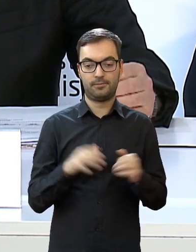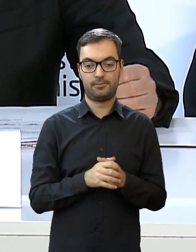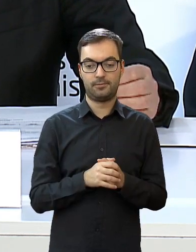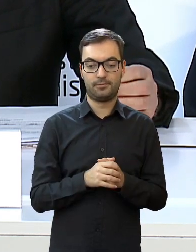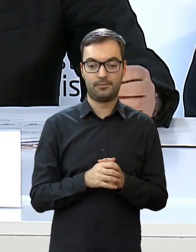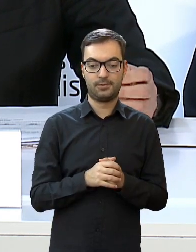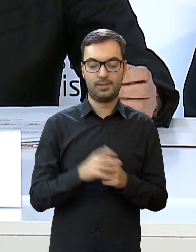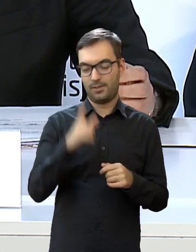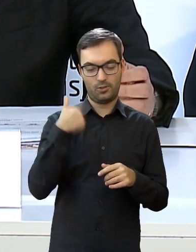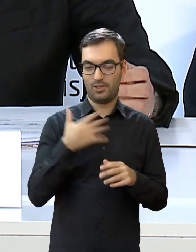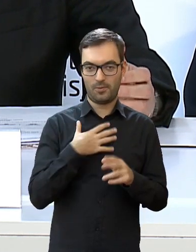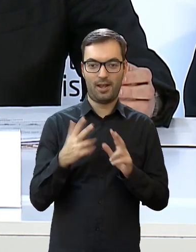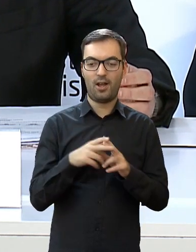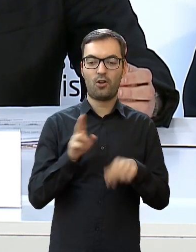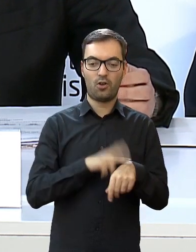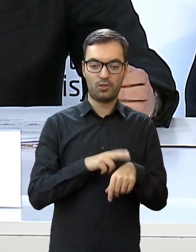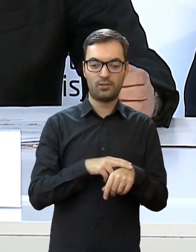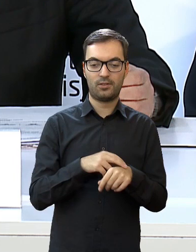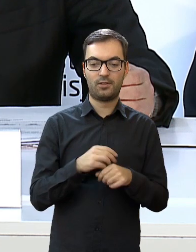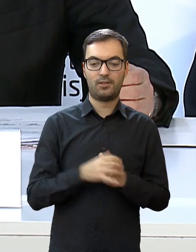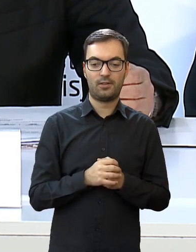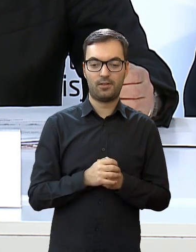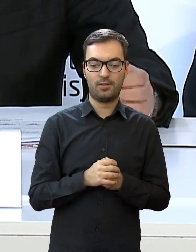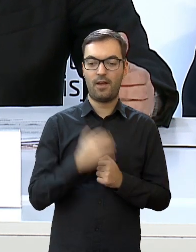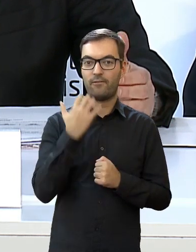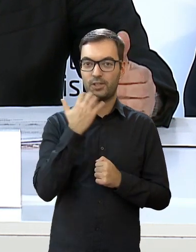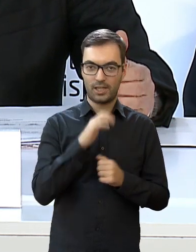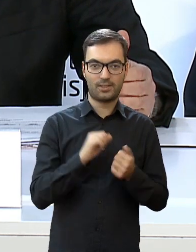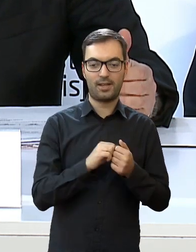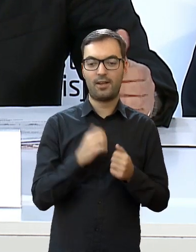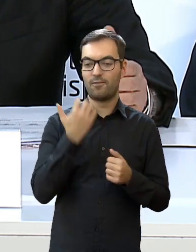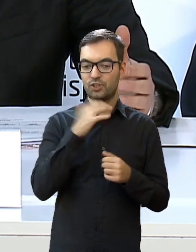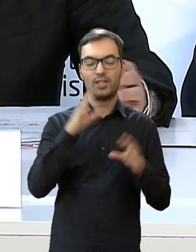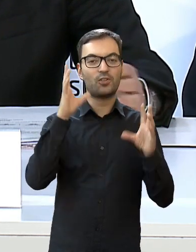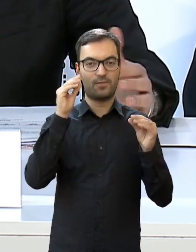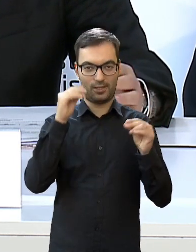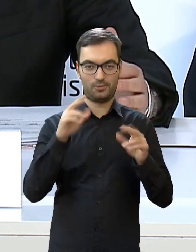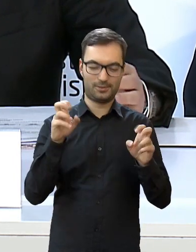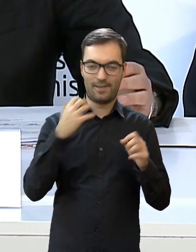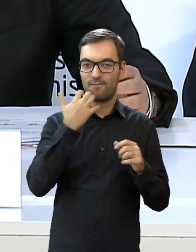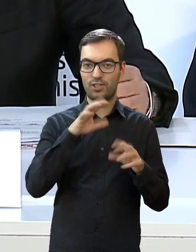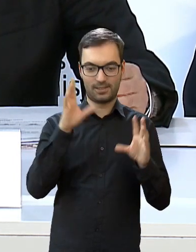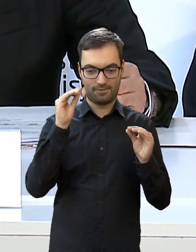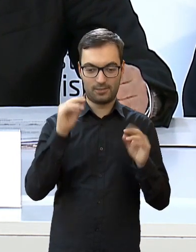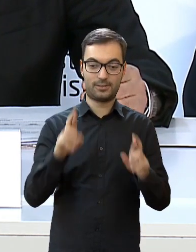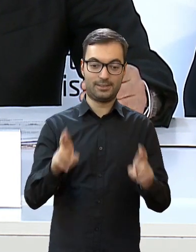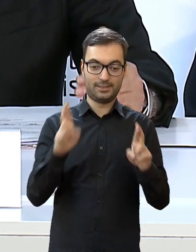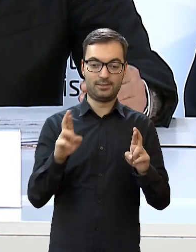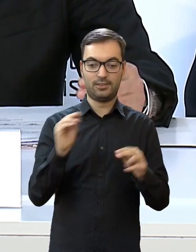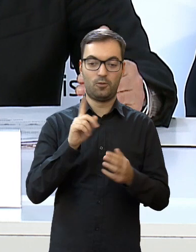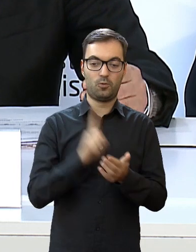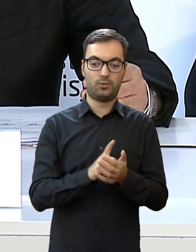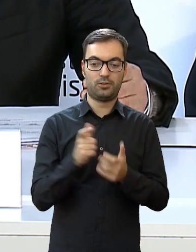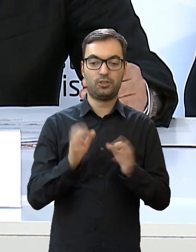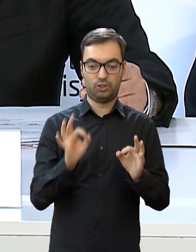niektórzy mnie za to atakują, godziny wczesno lub wczesnowieczorne, tak to określę. Więc mam nadzieję, że to się jeszcze uda nam